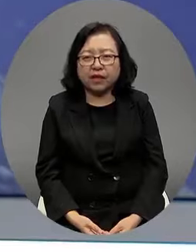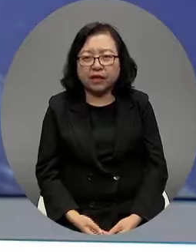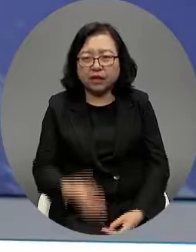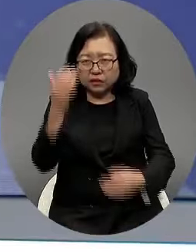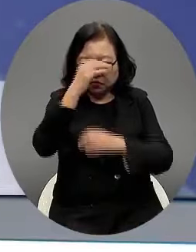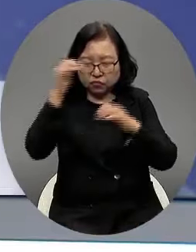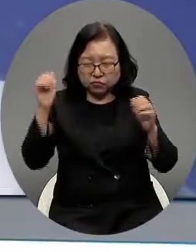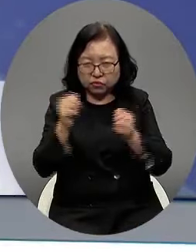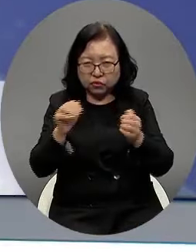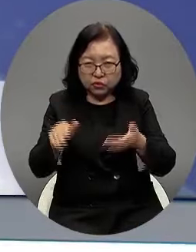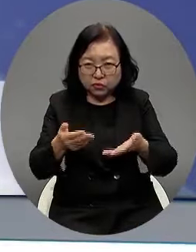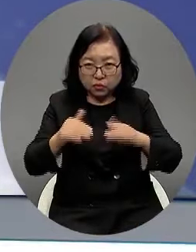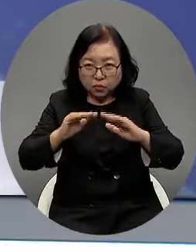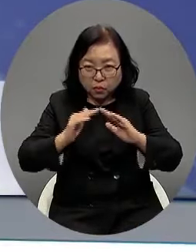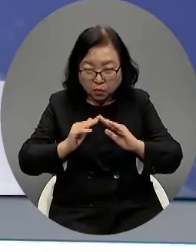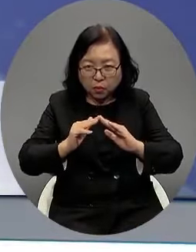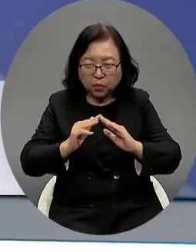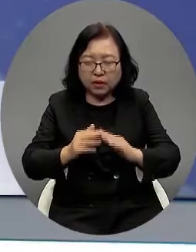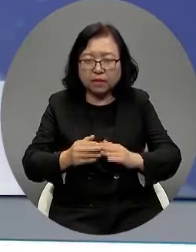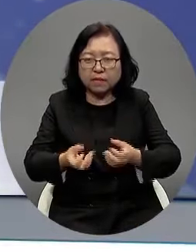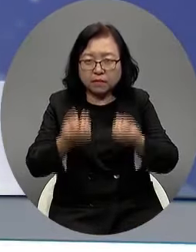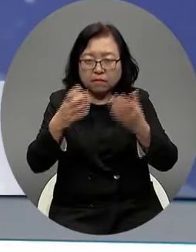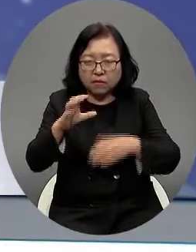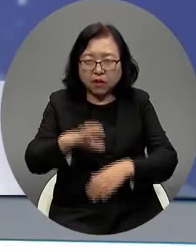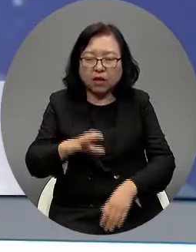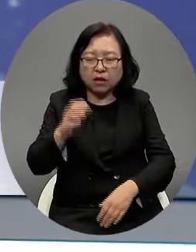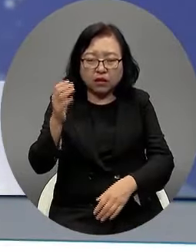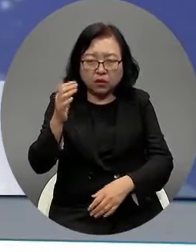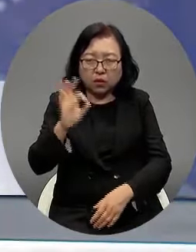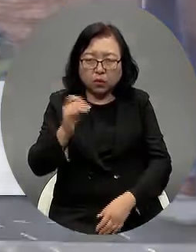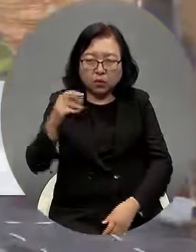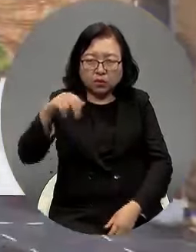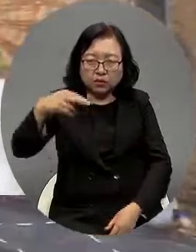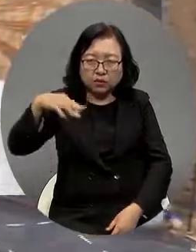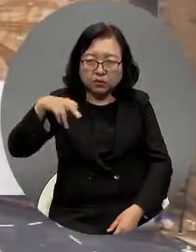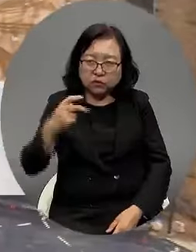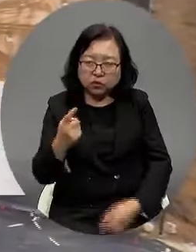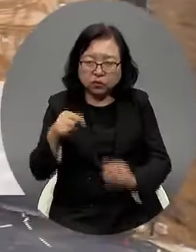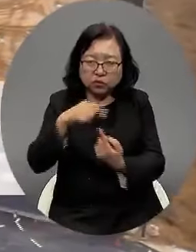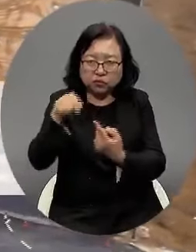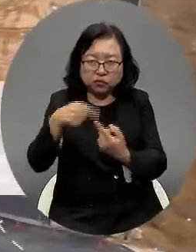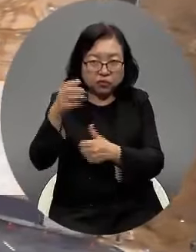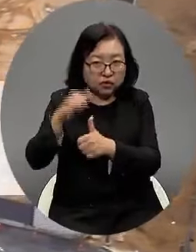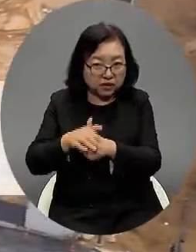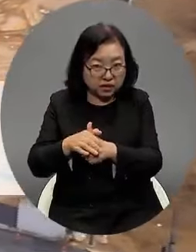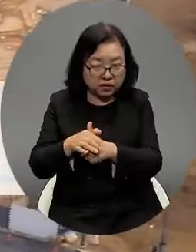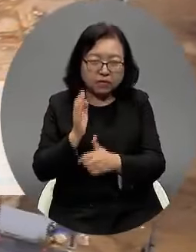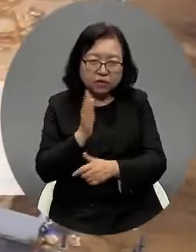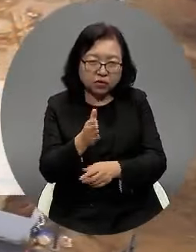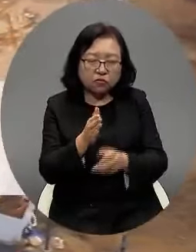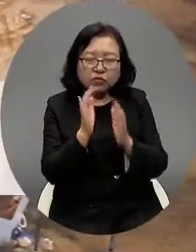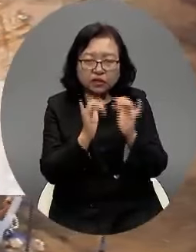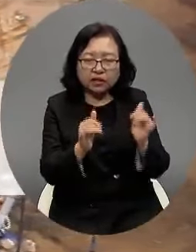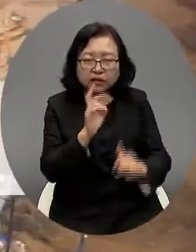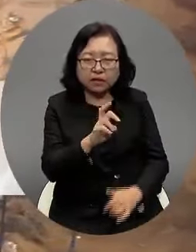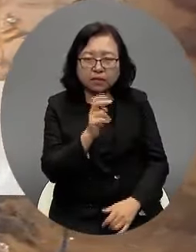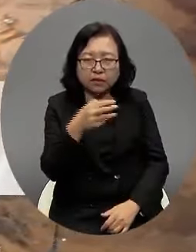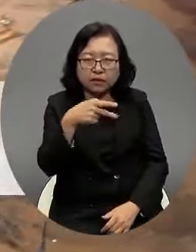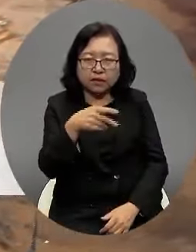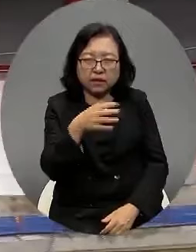충북 도립 컨벤션 센터인 청주 오스코 위탁 사업자로 전시 기획 전문 업체인 메세 이상에